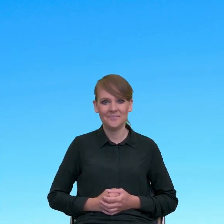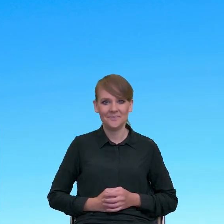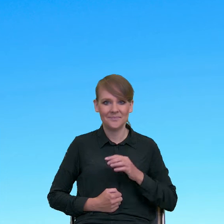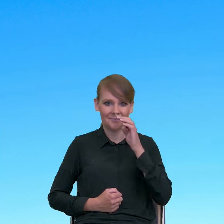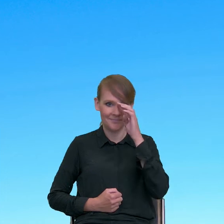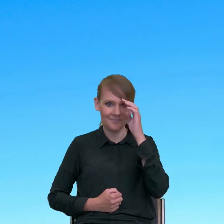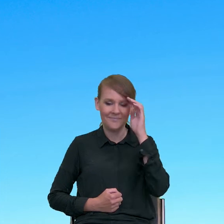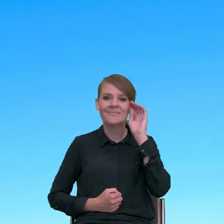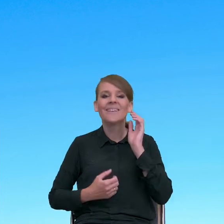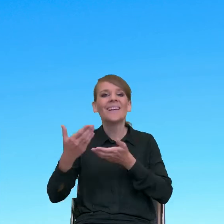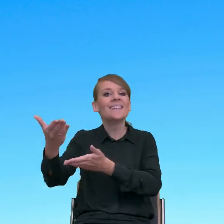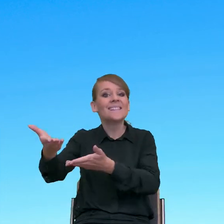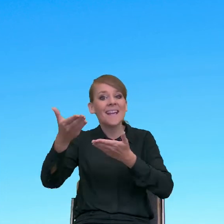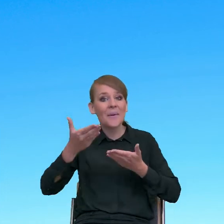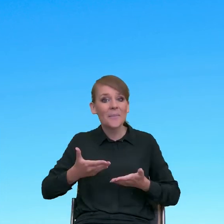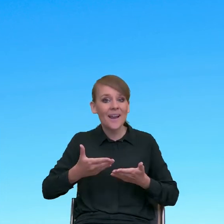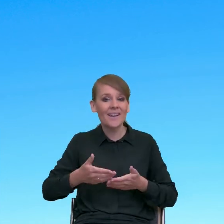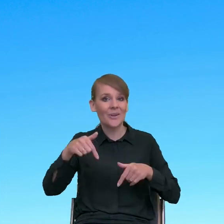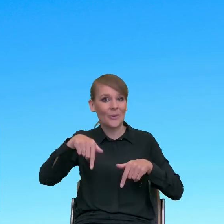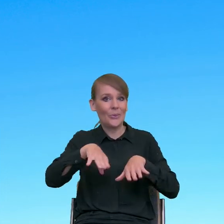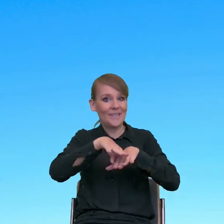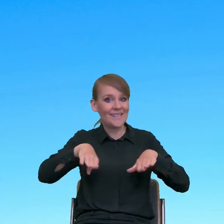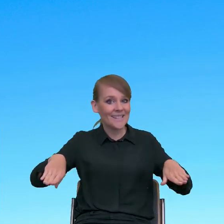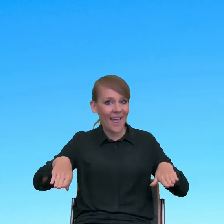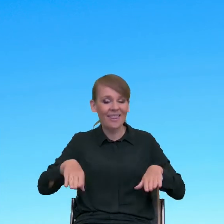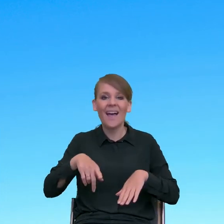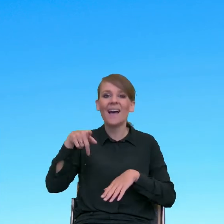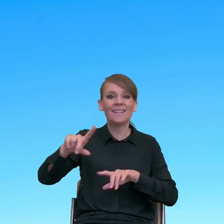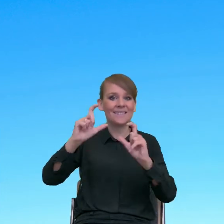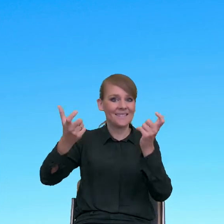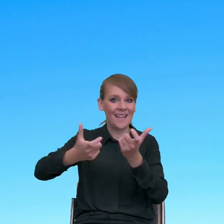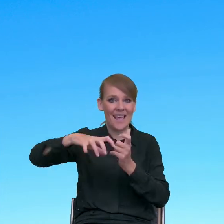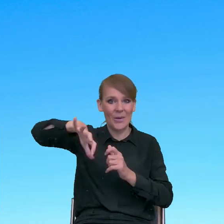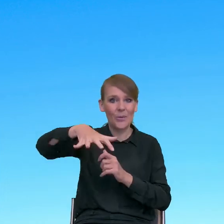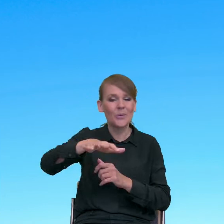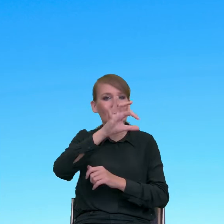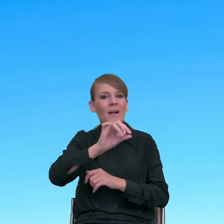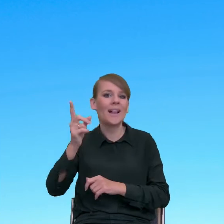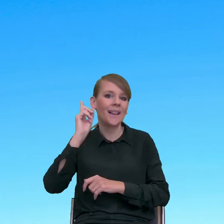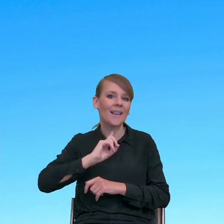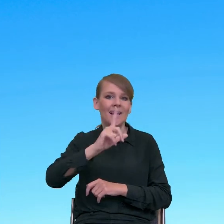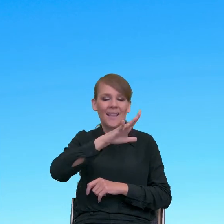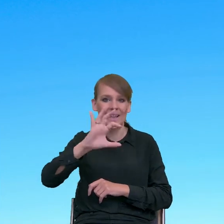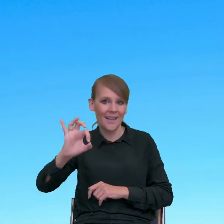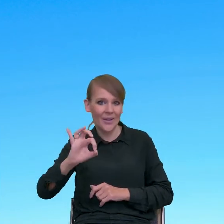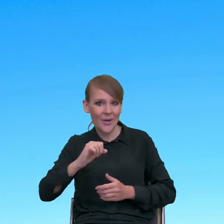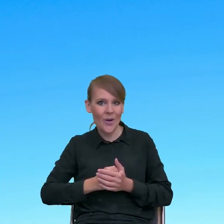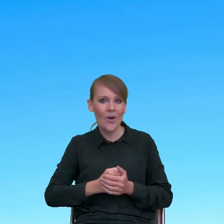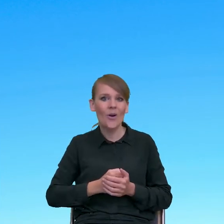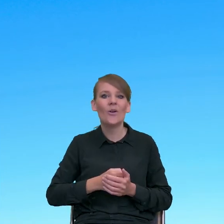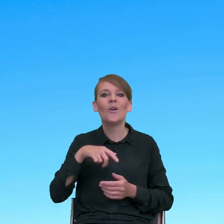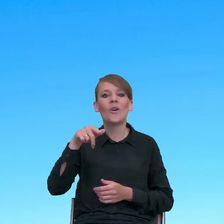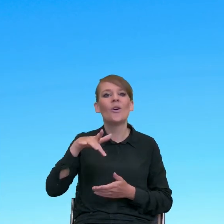Moi drodzy, zapraszam na tutaj do nas na scenę zespół cały ze Specjalnego Liceum Ogólnokształcącego w